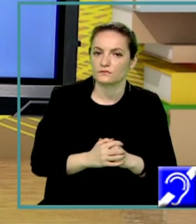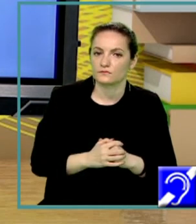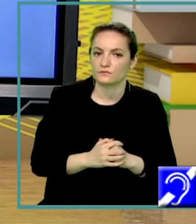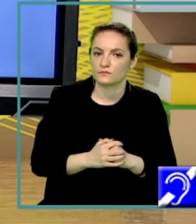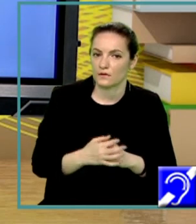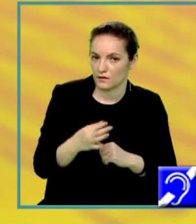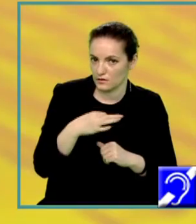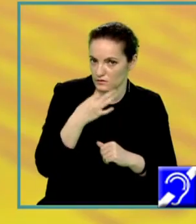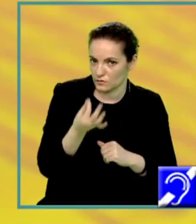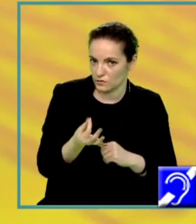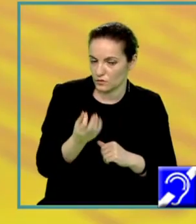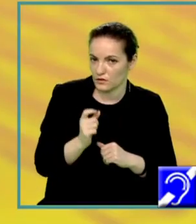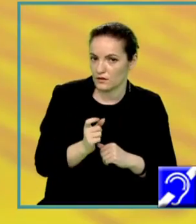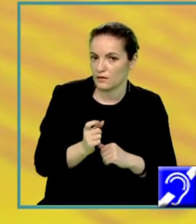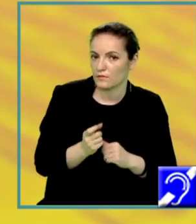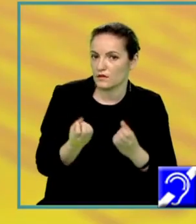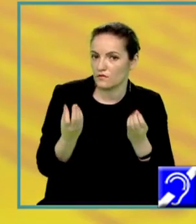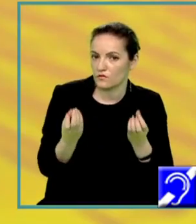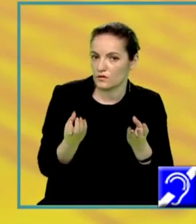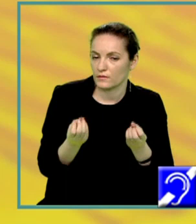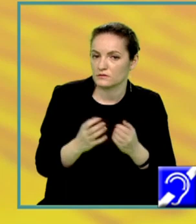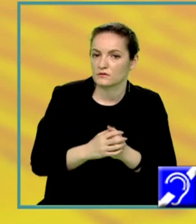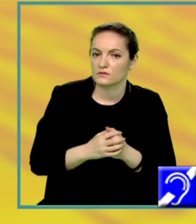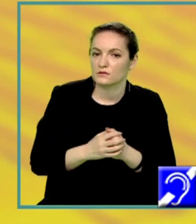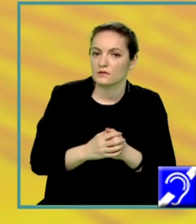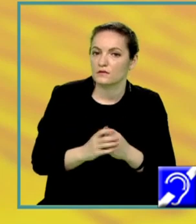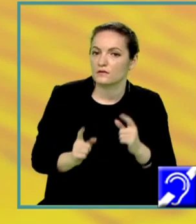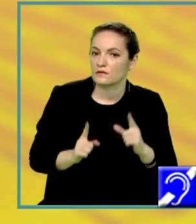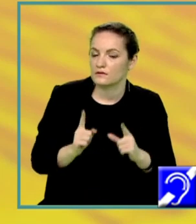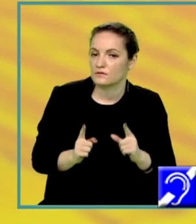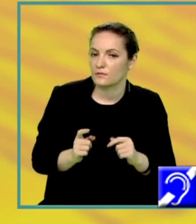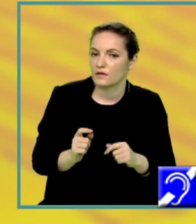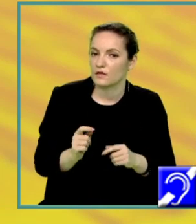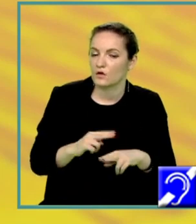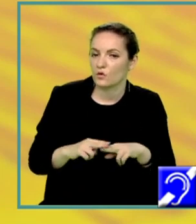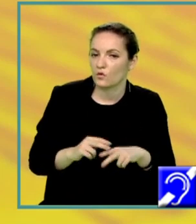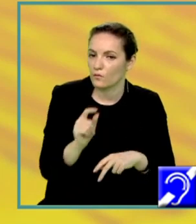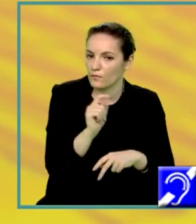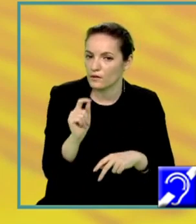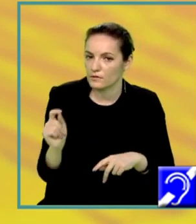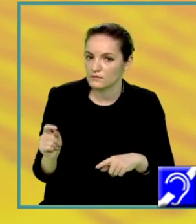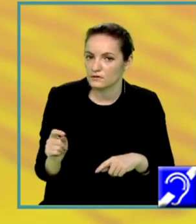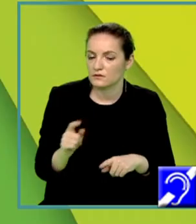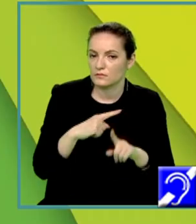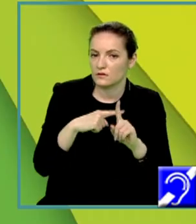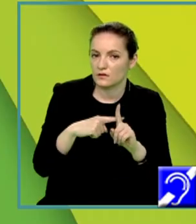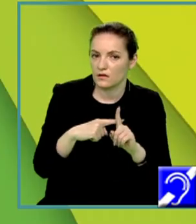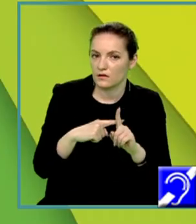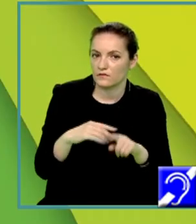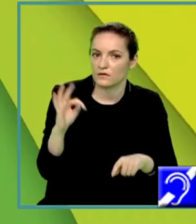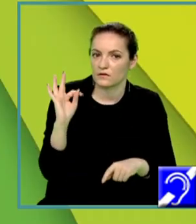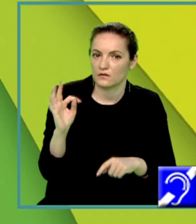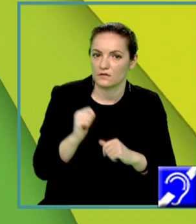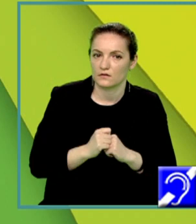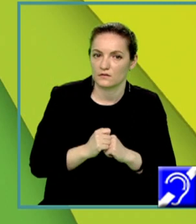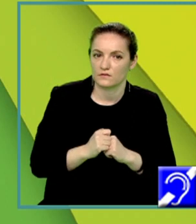Vom preciza acum câteva noțiuni teoretice legate de reprezentarea grafică a unei funcții liniare. Funcția